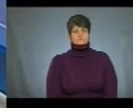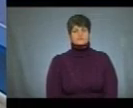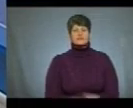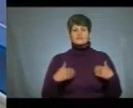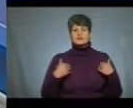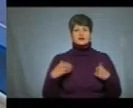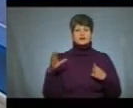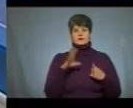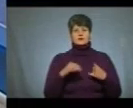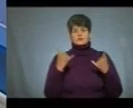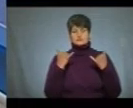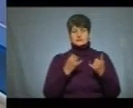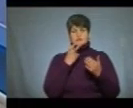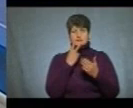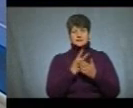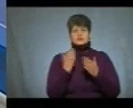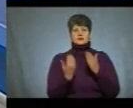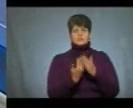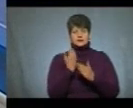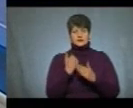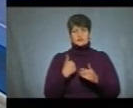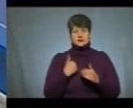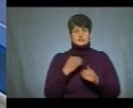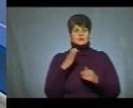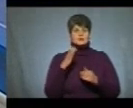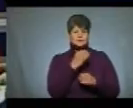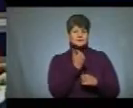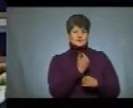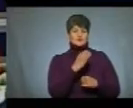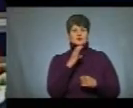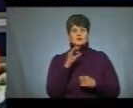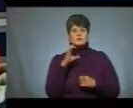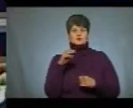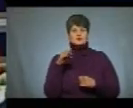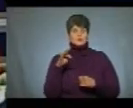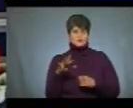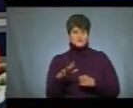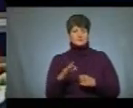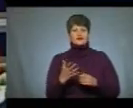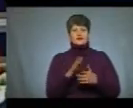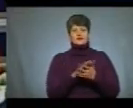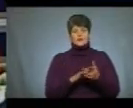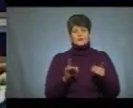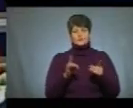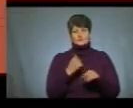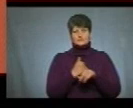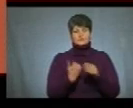Вітаю усіх, хто зараз з нами. Ви дивитесь новини. Я Соломія Струс. І далі коротко про головні події